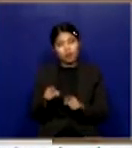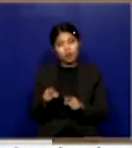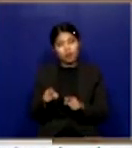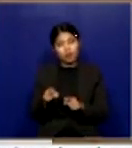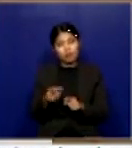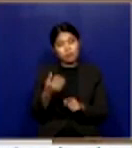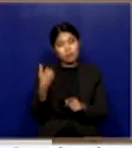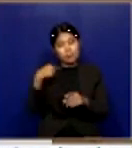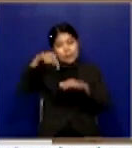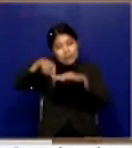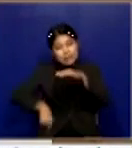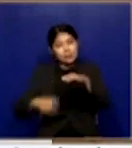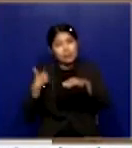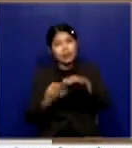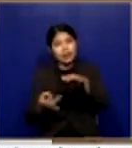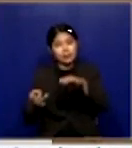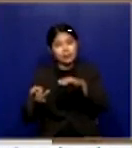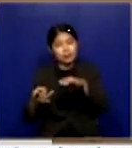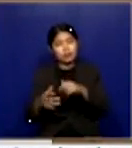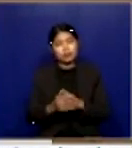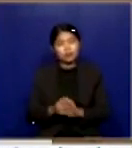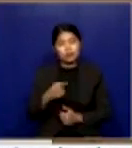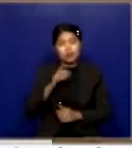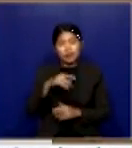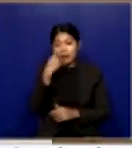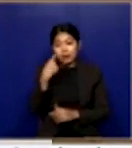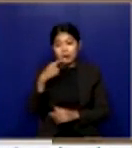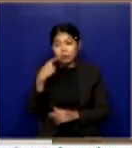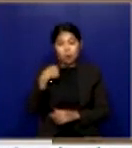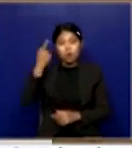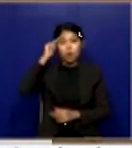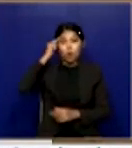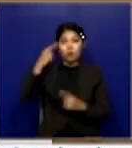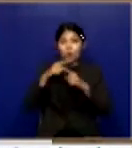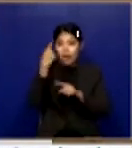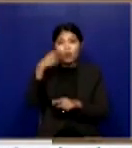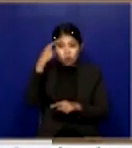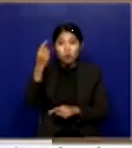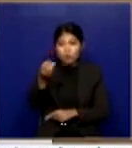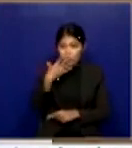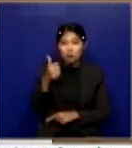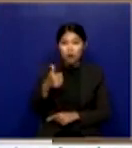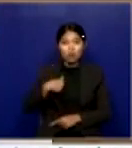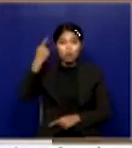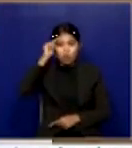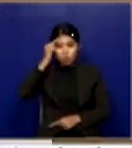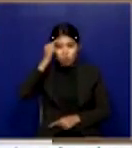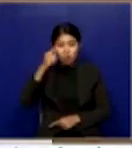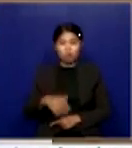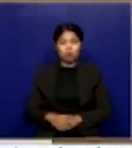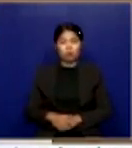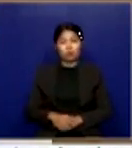เปล่าผมไม่ทราบถ้าลาหลายคนบ้าจะทราบก็บอกผมด้วยแล้วกันนะครับผมอาจจะไปทราบไม่ต้องทันอ้ะ